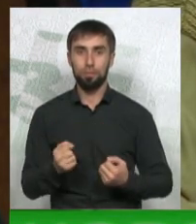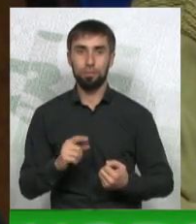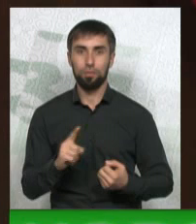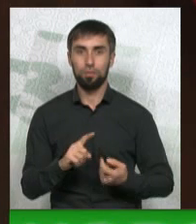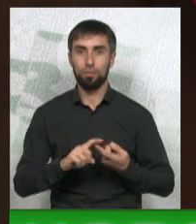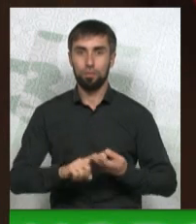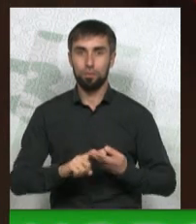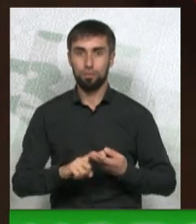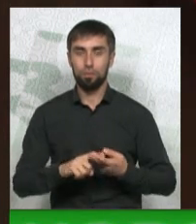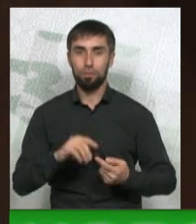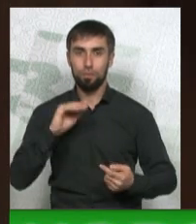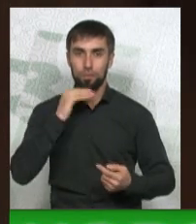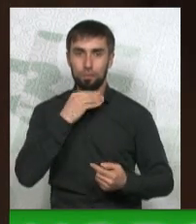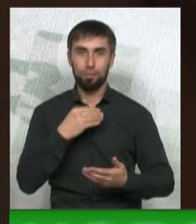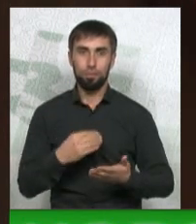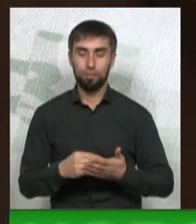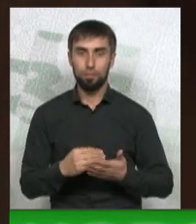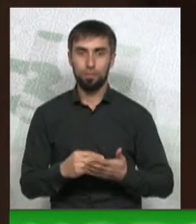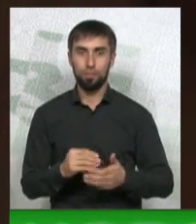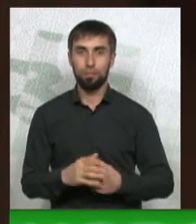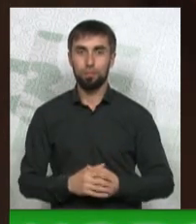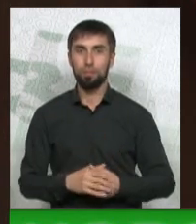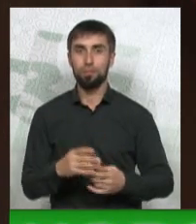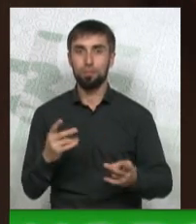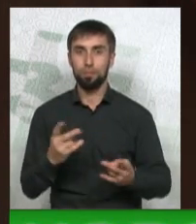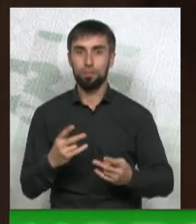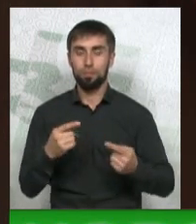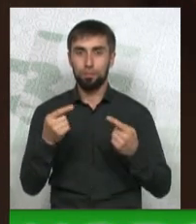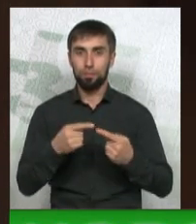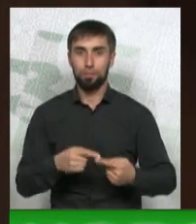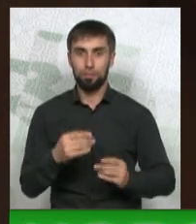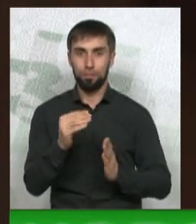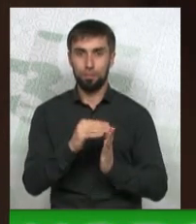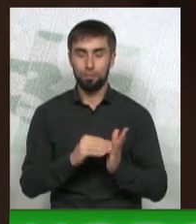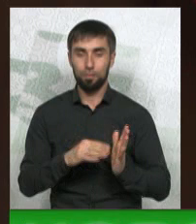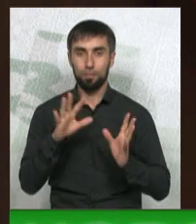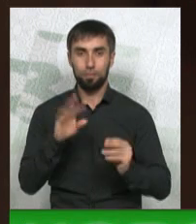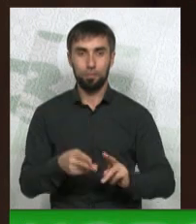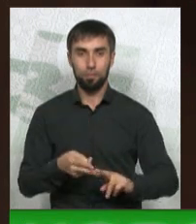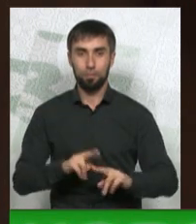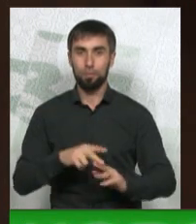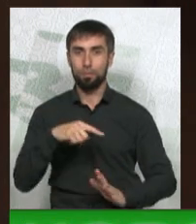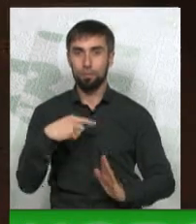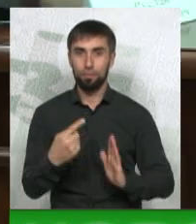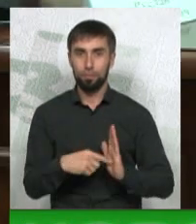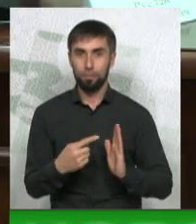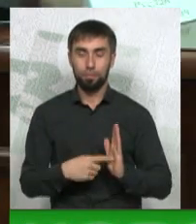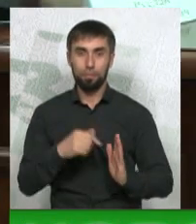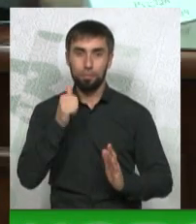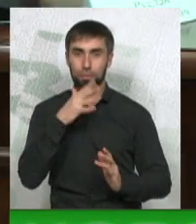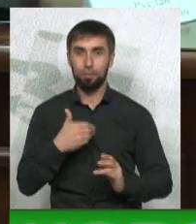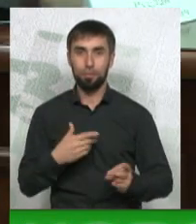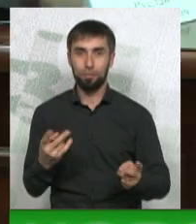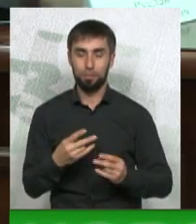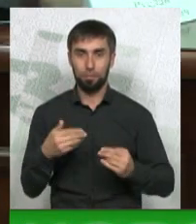касается экономики, финансов. Должны четко расписать все эти вопросы, которые мы